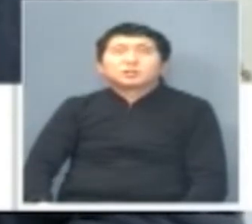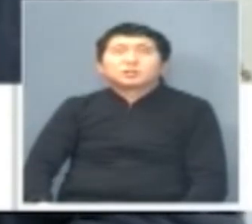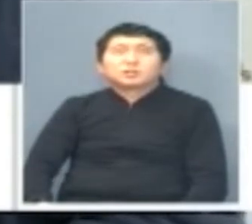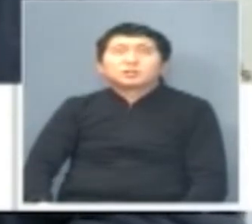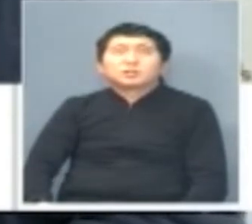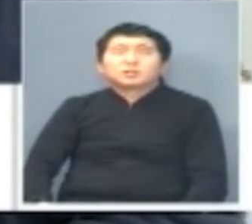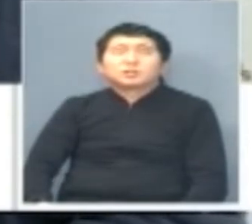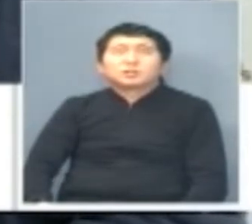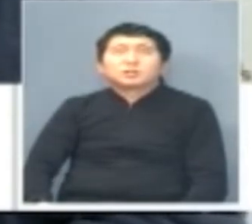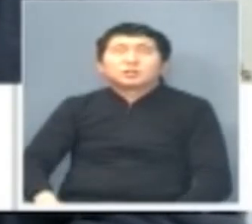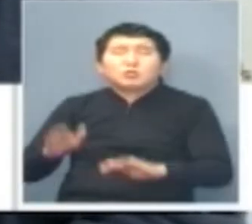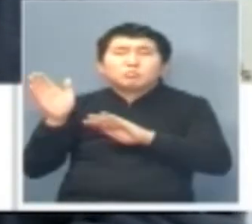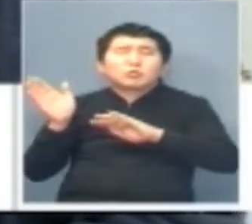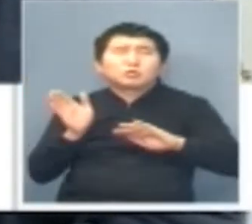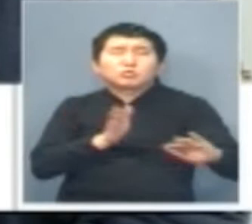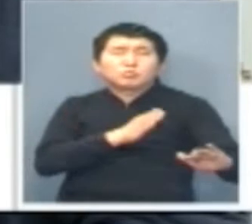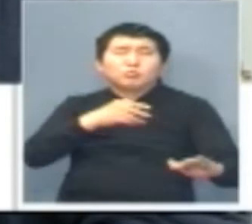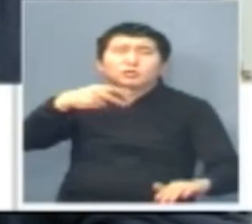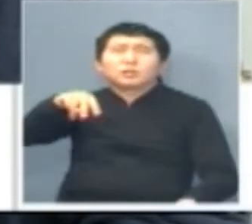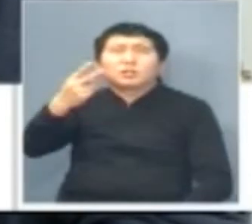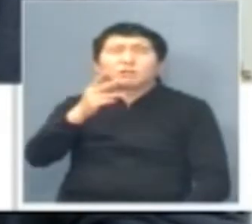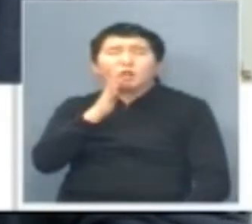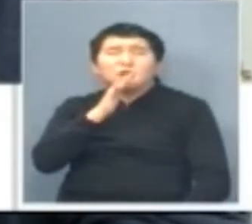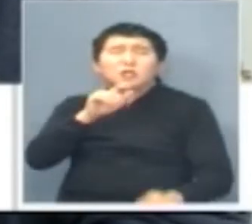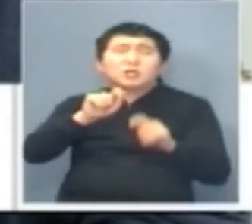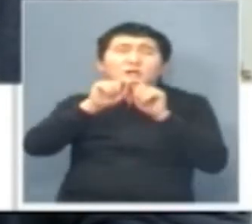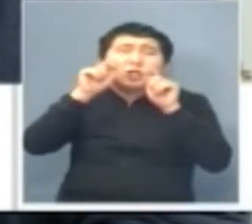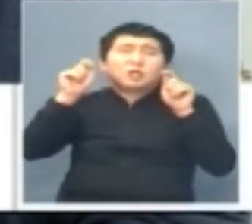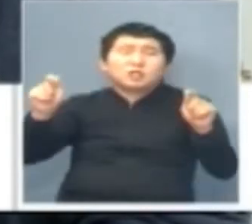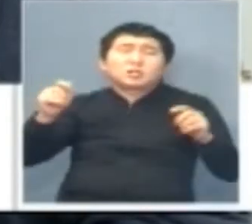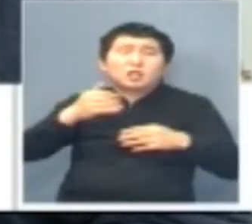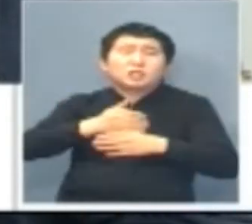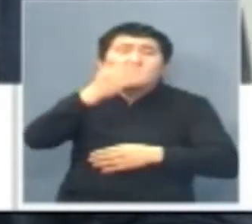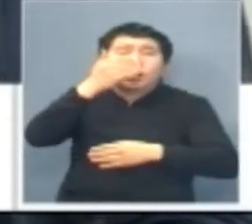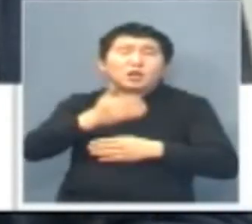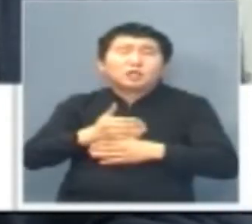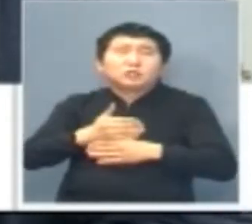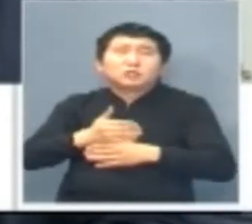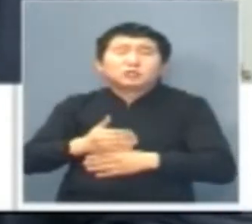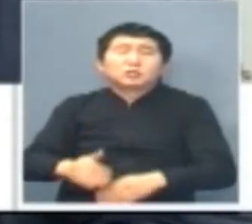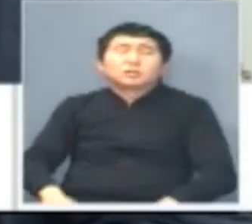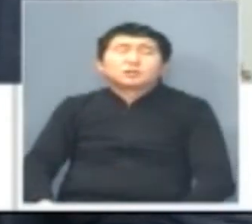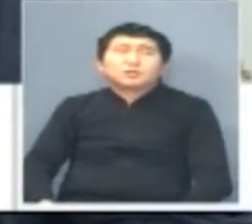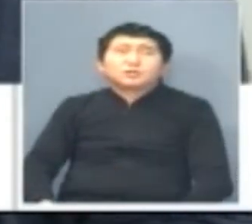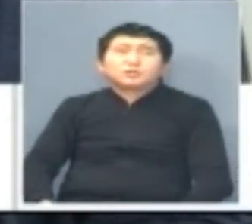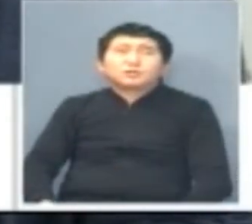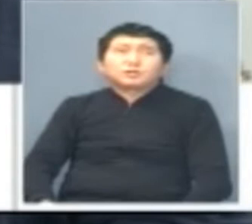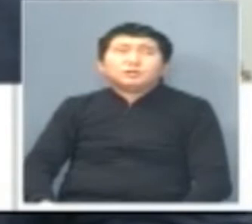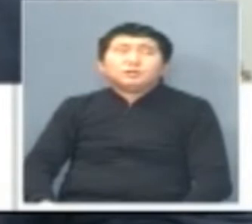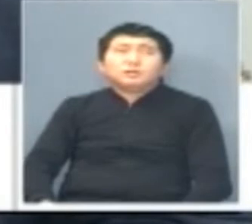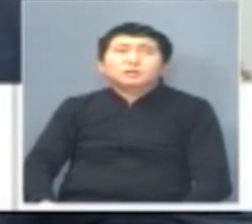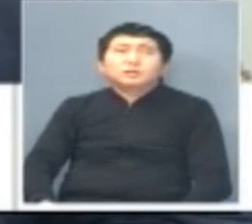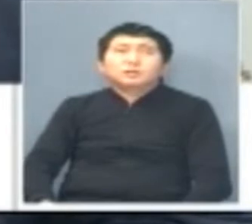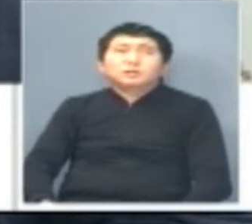ушло ровно двадцать два года с момента открытия театра и вот сегодня наши актеры сыграли как раз эту пьесу которая была поставлена